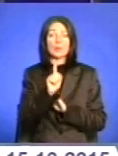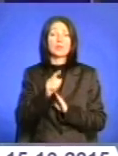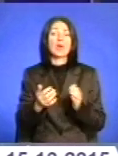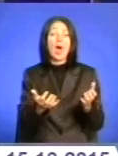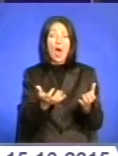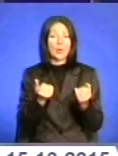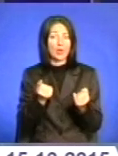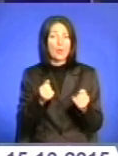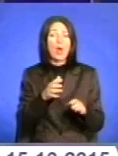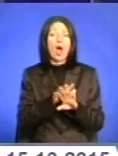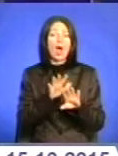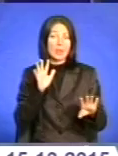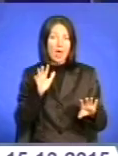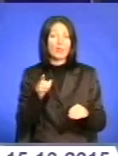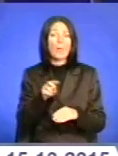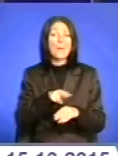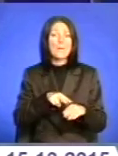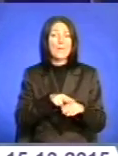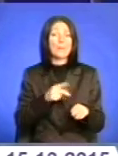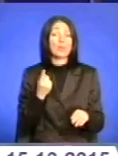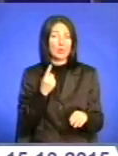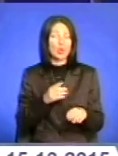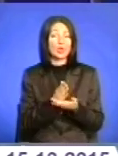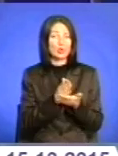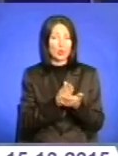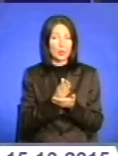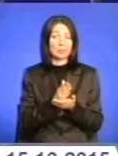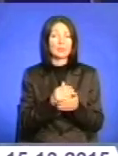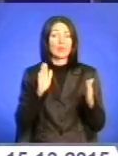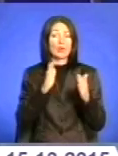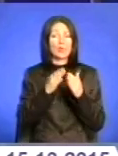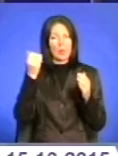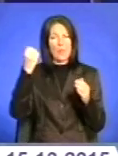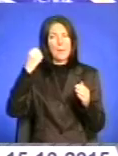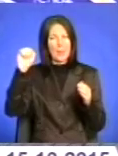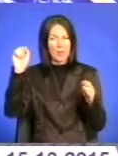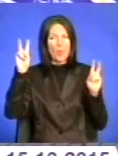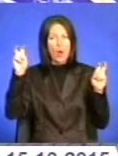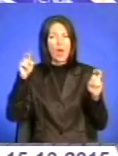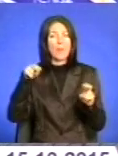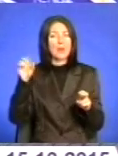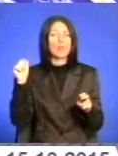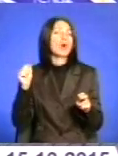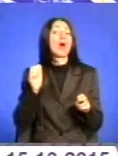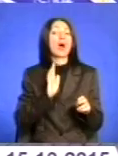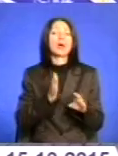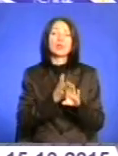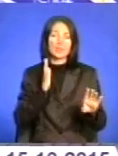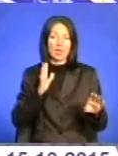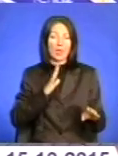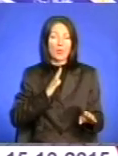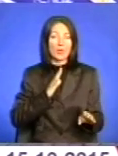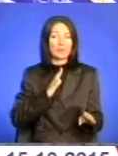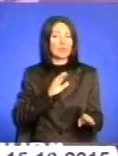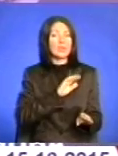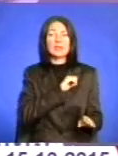І самого ранку в Українському домі «Перемога» претенденти створили довжелезні черги. Ні сам міністр внутрішніх справ,